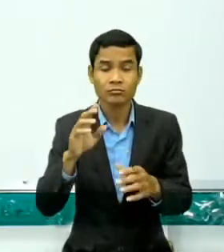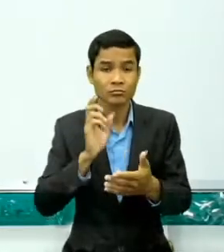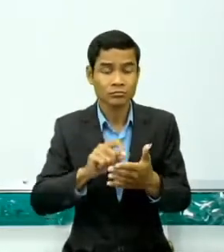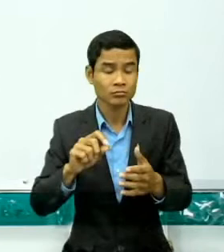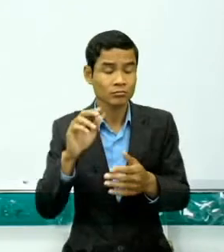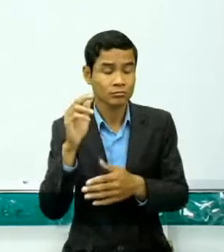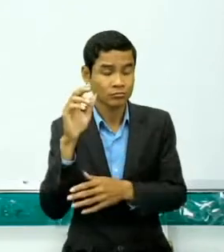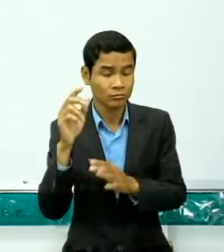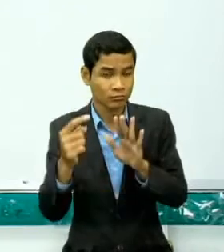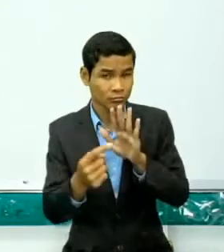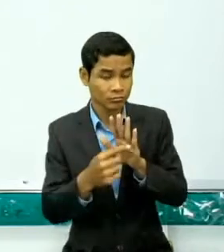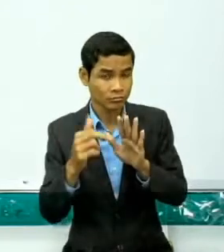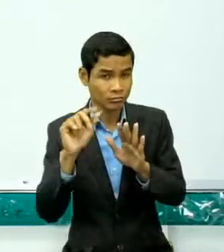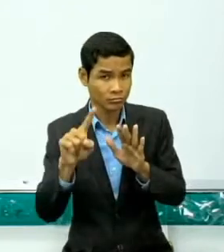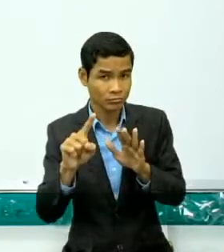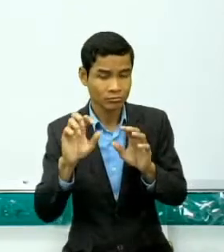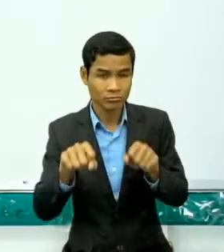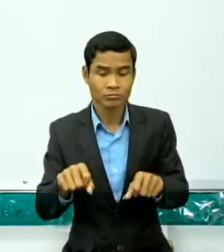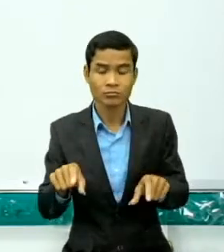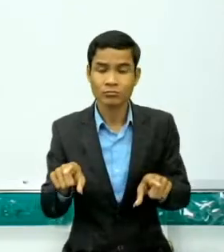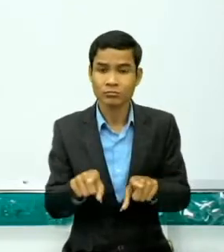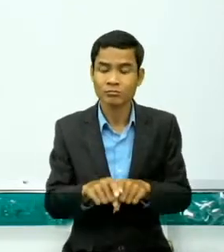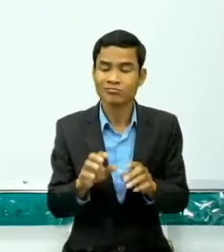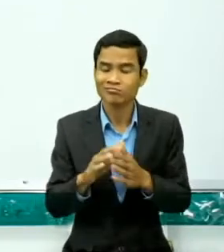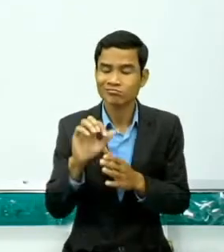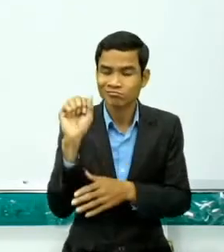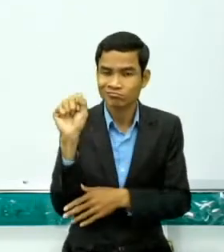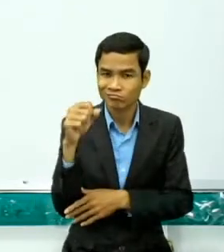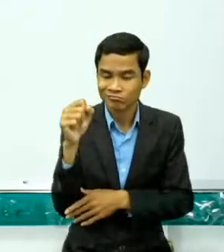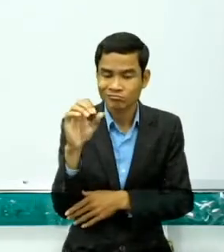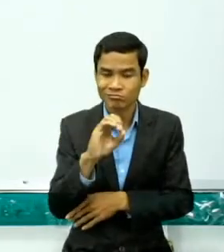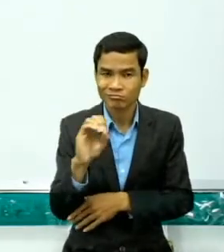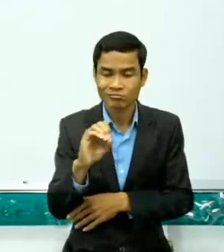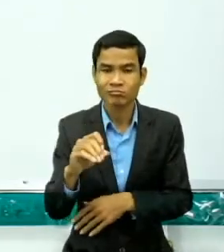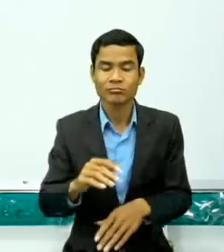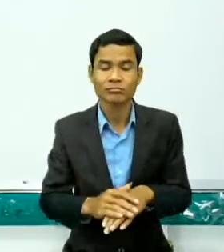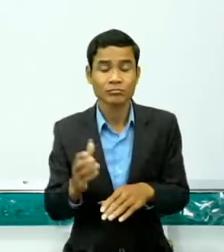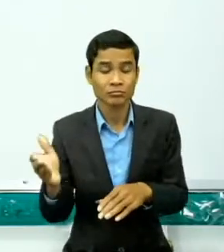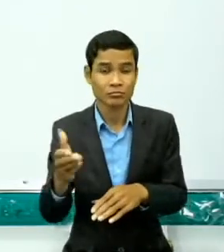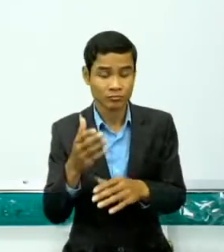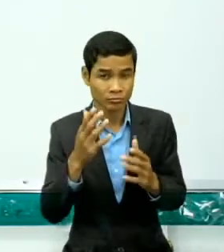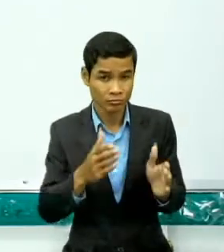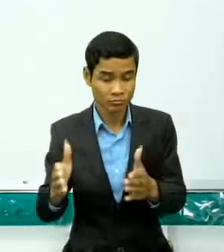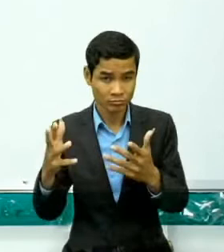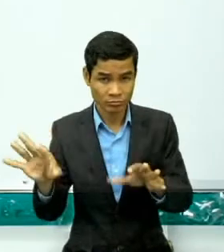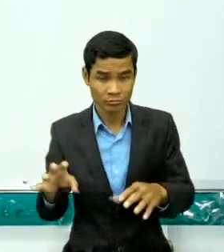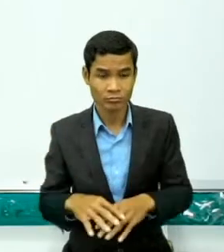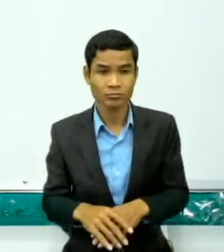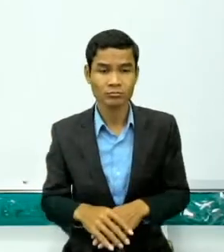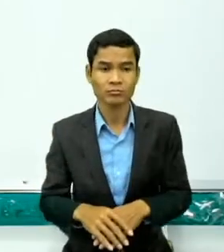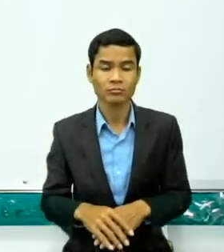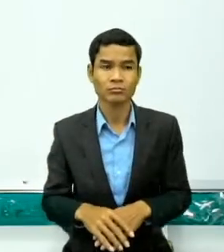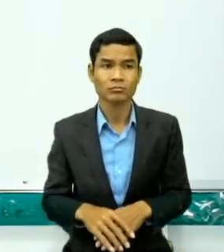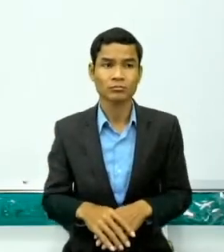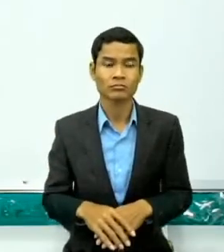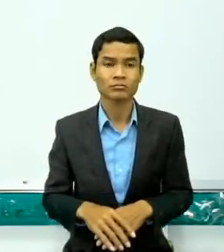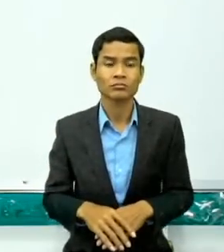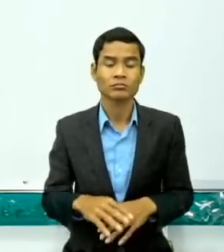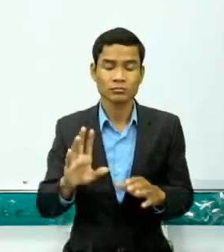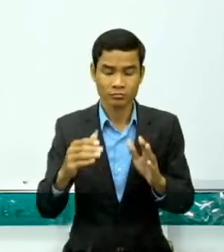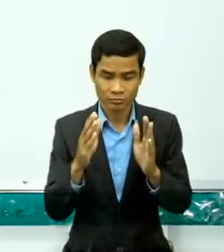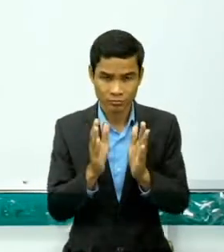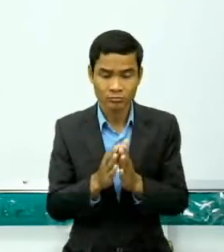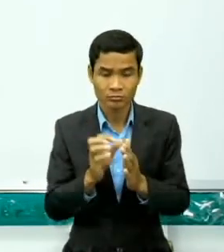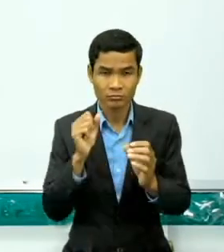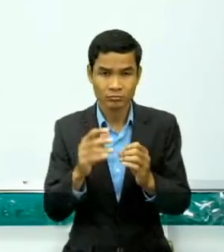គឺស្រាក់អឺដោយមិនមានចលនាកូនណាចាកូនត្រៀមខ្លួនរួចរាល់ហើយឬនៅអរគុណ